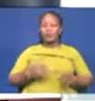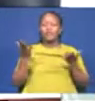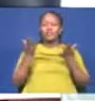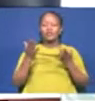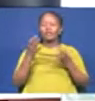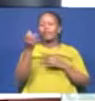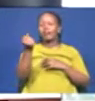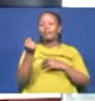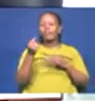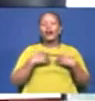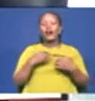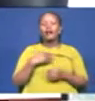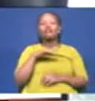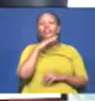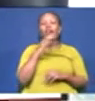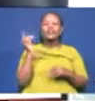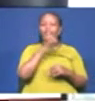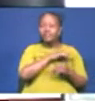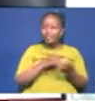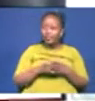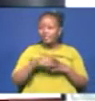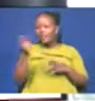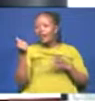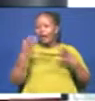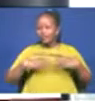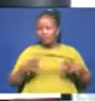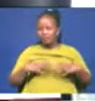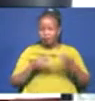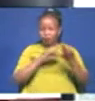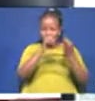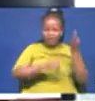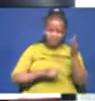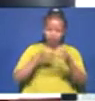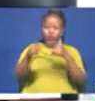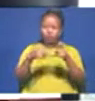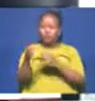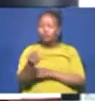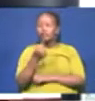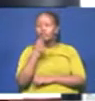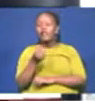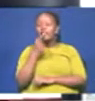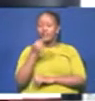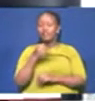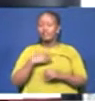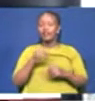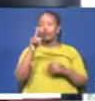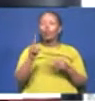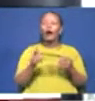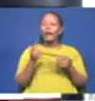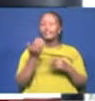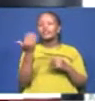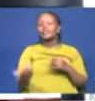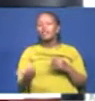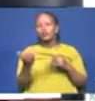on and 3 are recovering in the wards. They are 1 child, 1 male